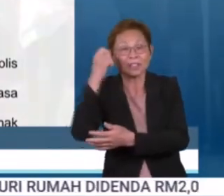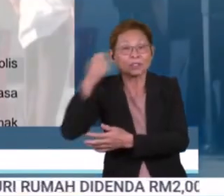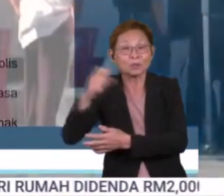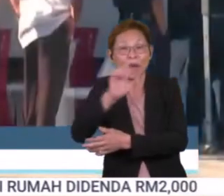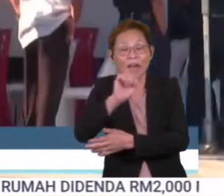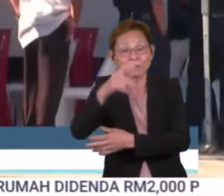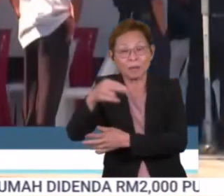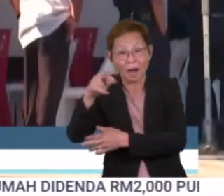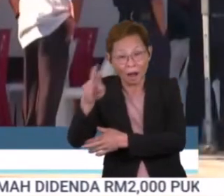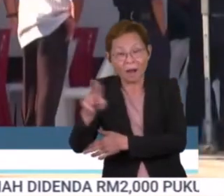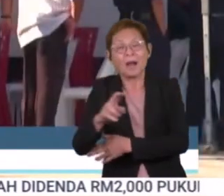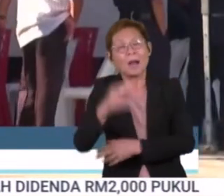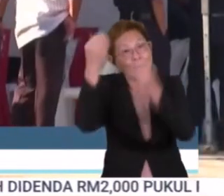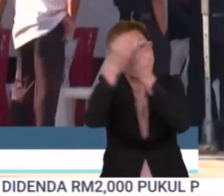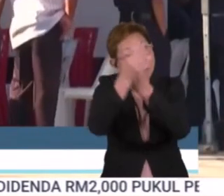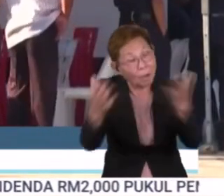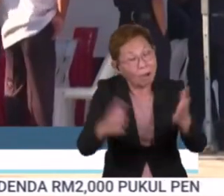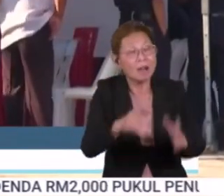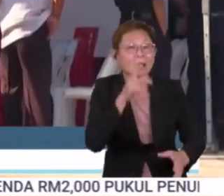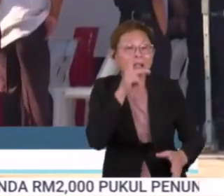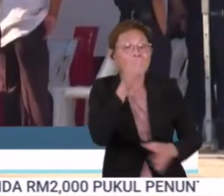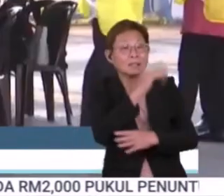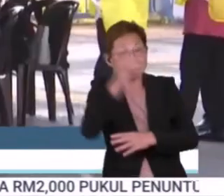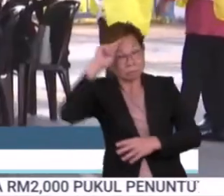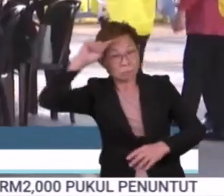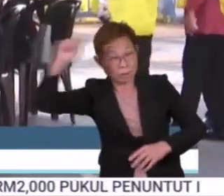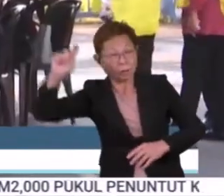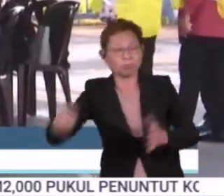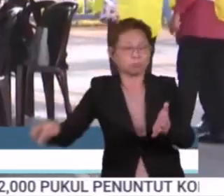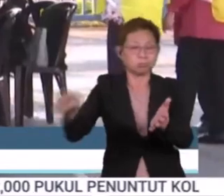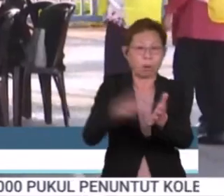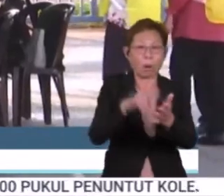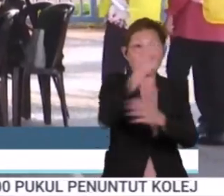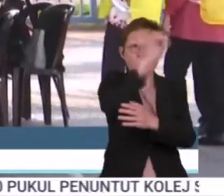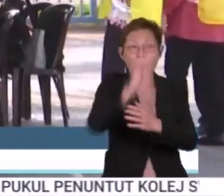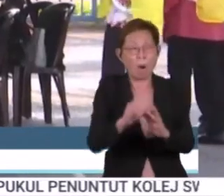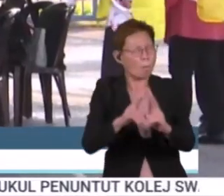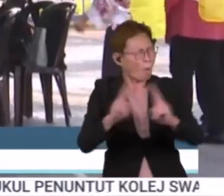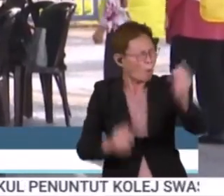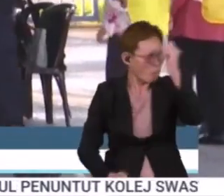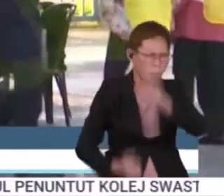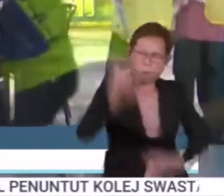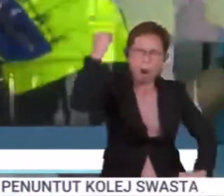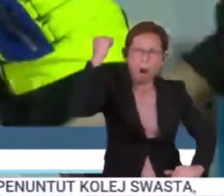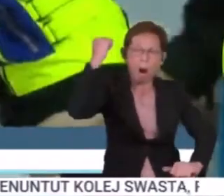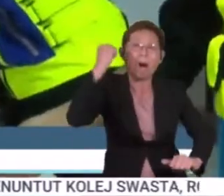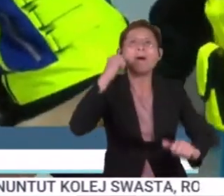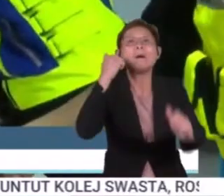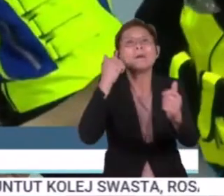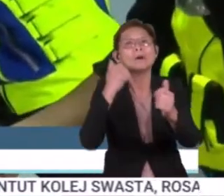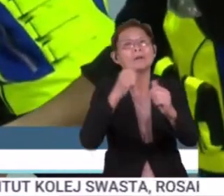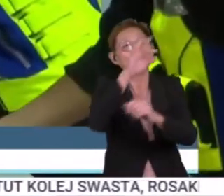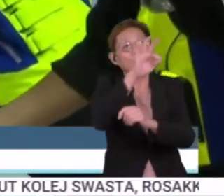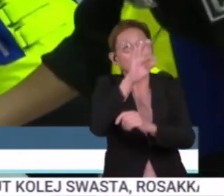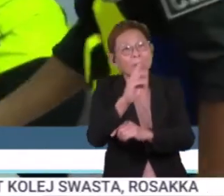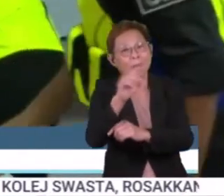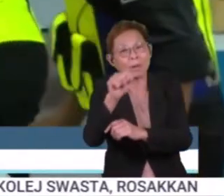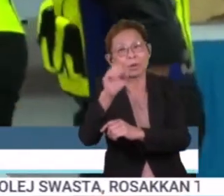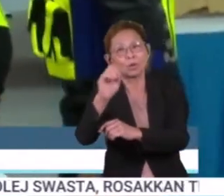ikmaruddin Ishak memaklumkan Kedah dan Terengganu mencatatkan peratusan paling tinggi dengan masing-masing